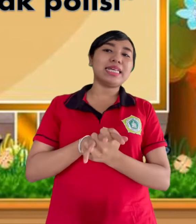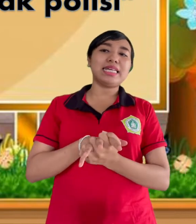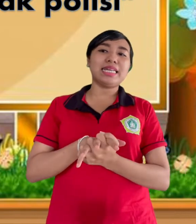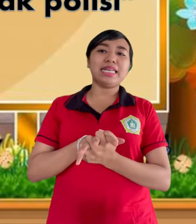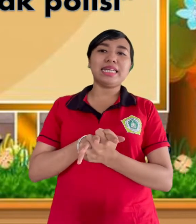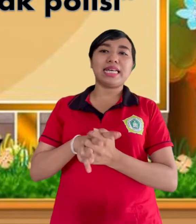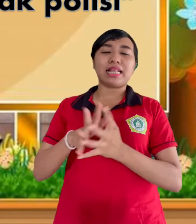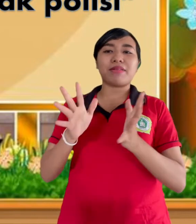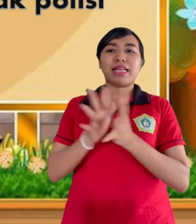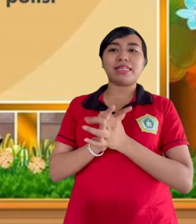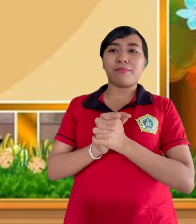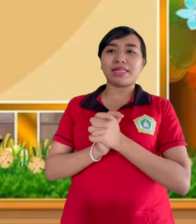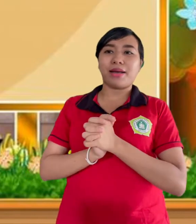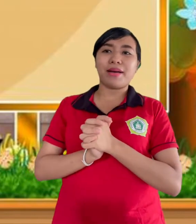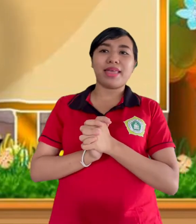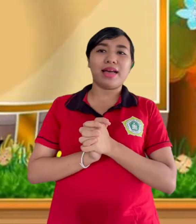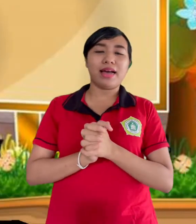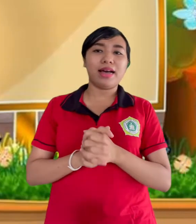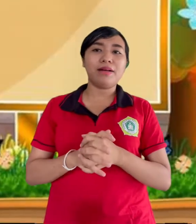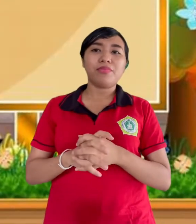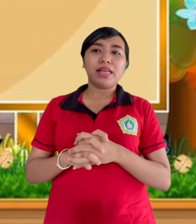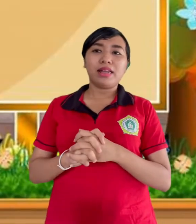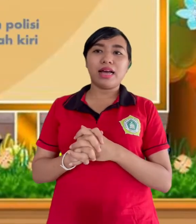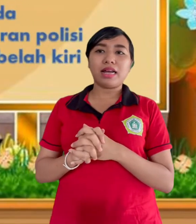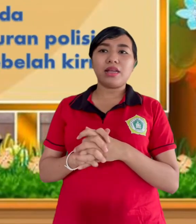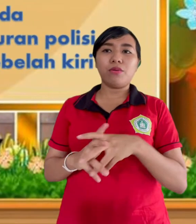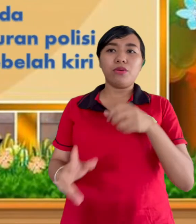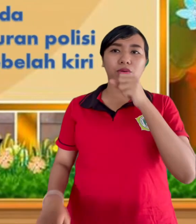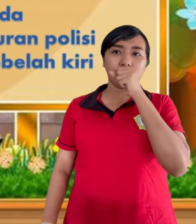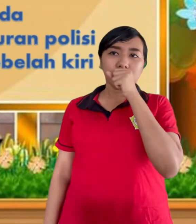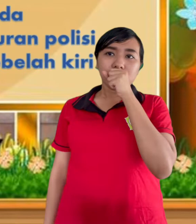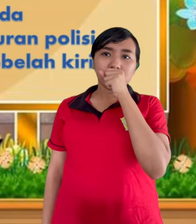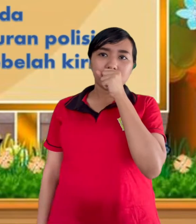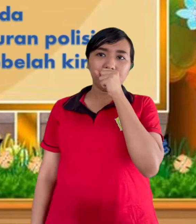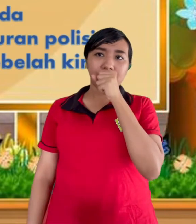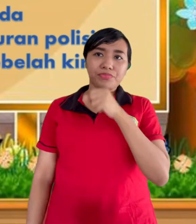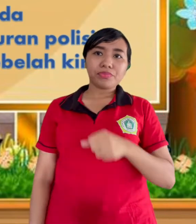Polisi. Kita menyanyi sama-sama ya. Dengarkan Ibu Guru.